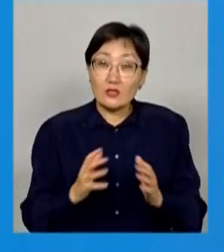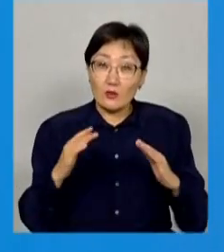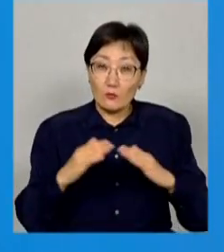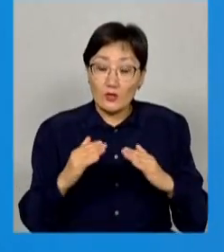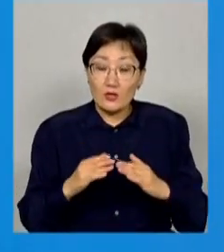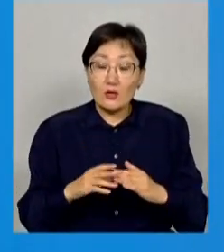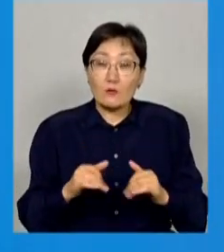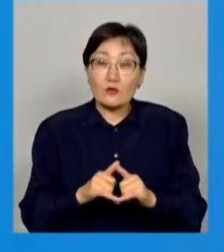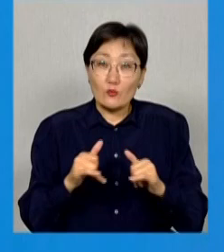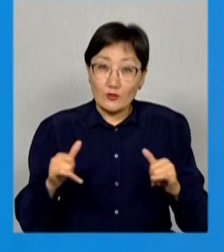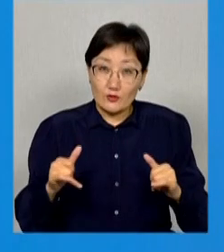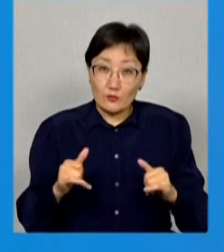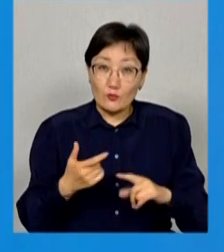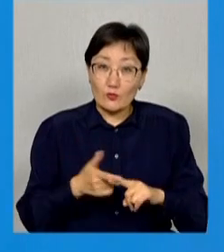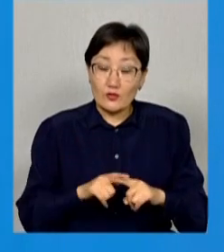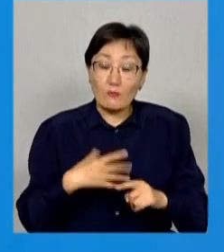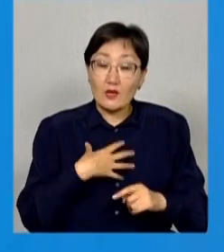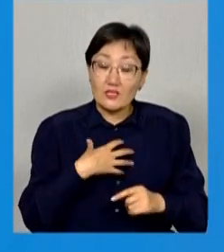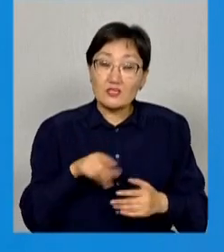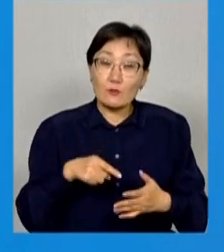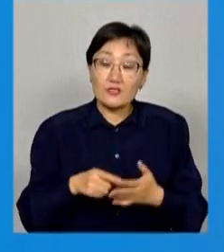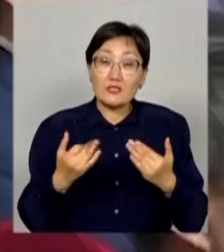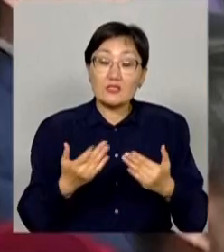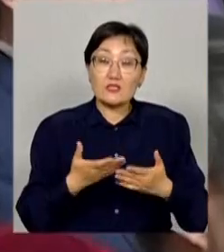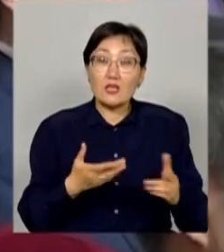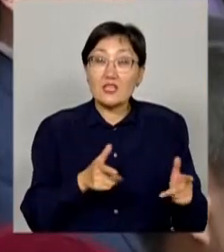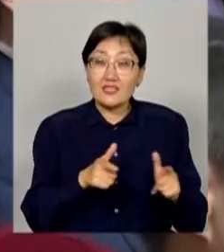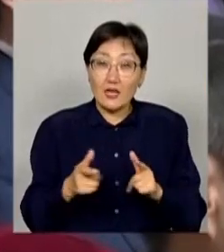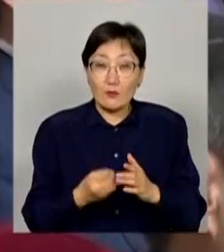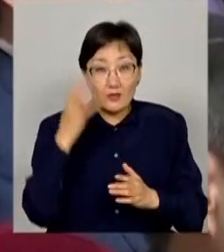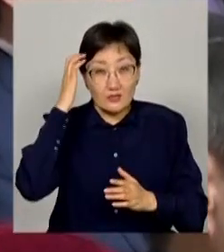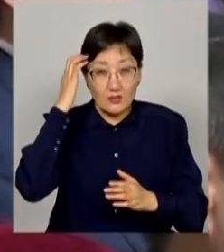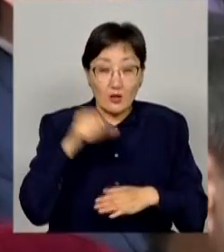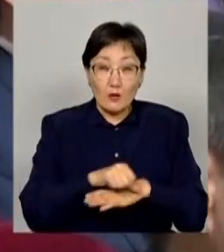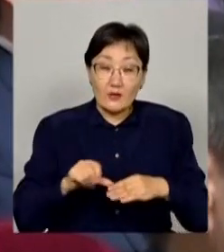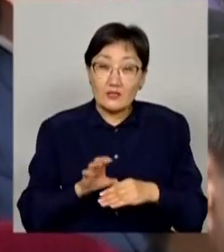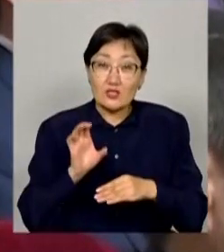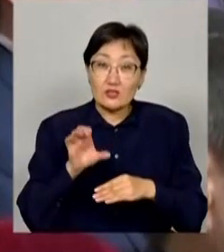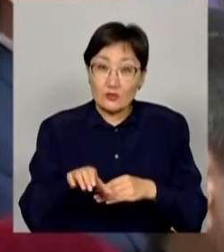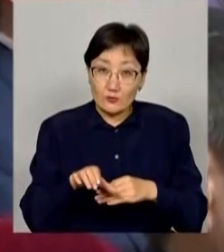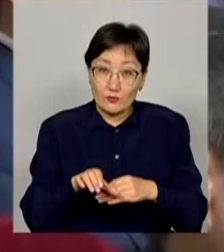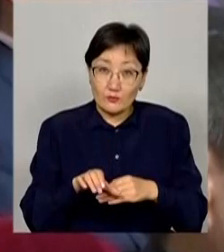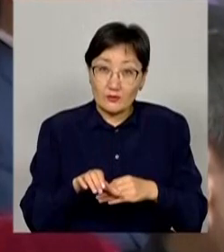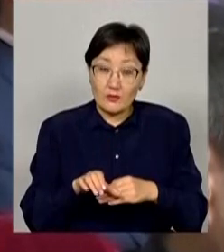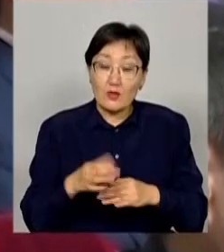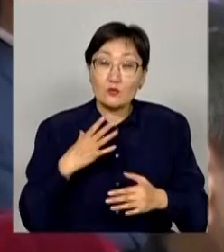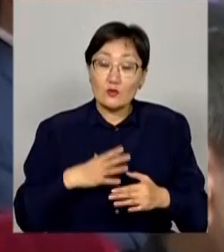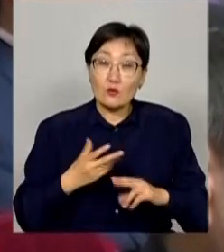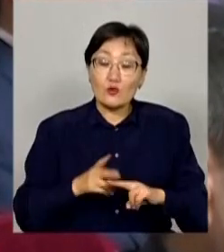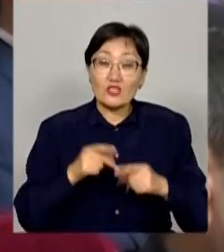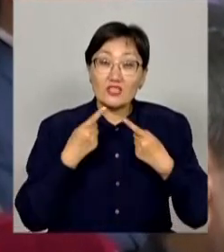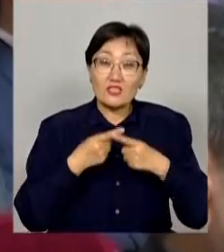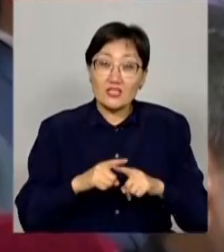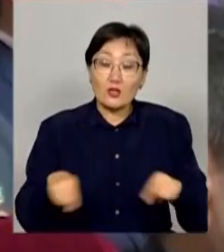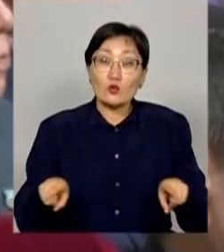аса өзекті мәселе болып тұр. Қазір біз дайын мұнайды бірден экспортқа шығаруға мәжбүрміз. Өткені технология